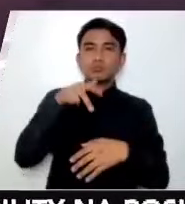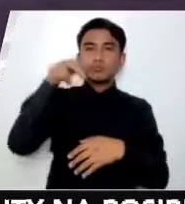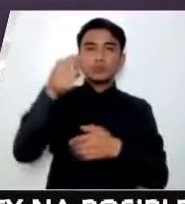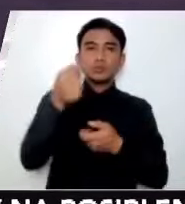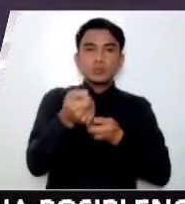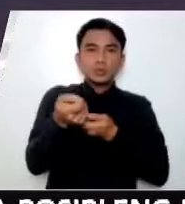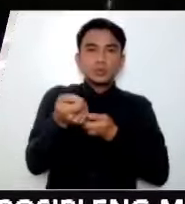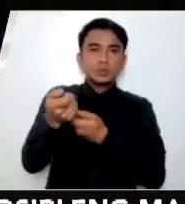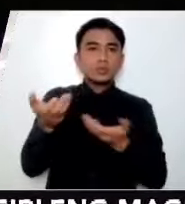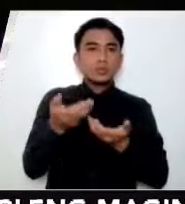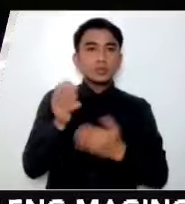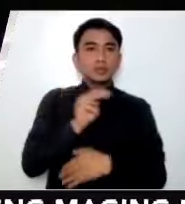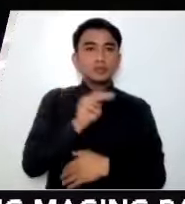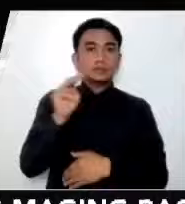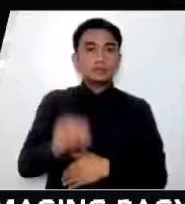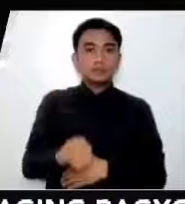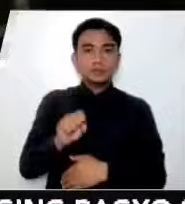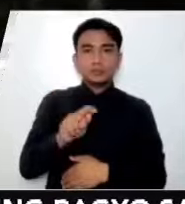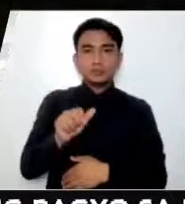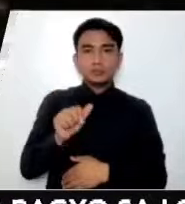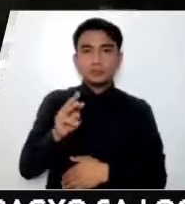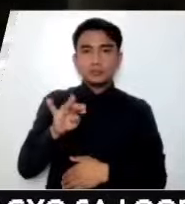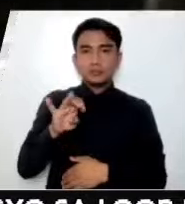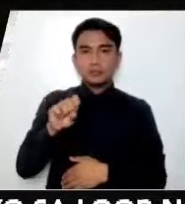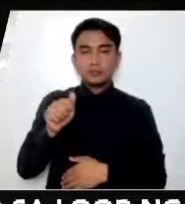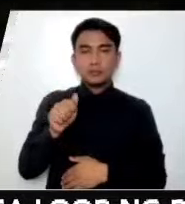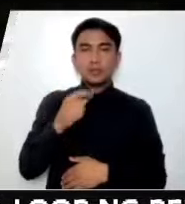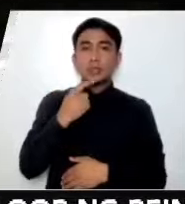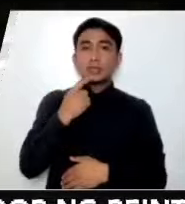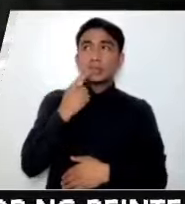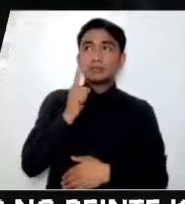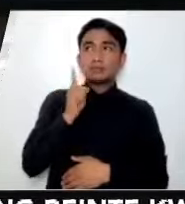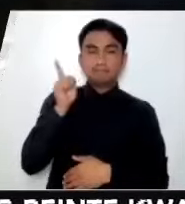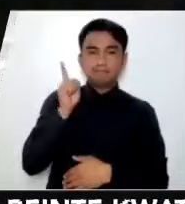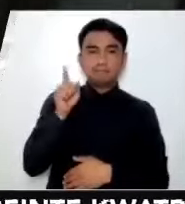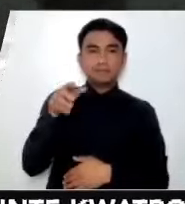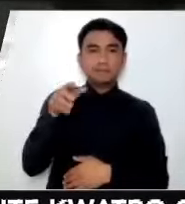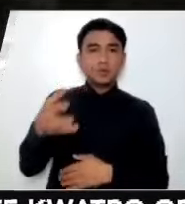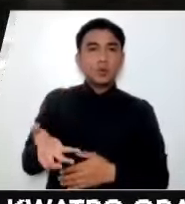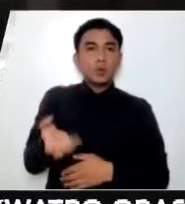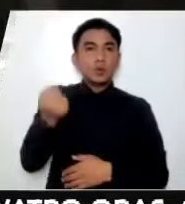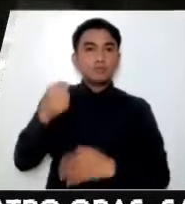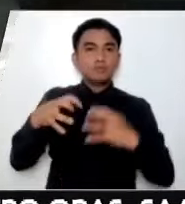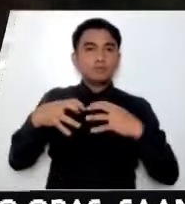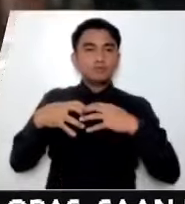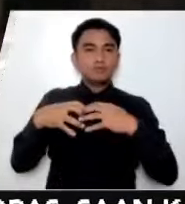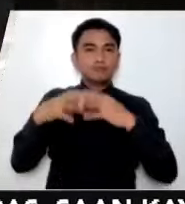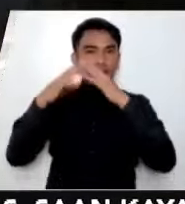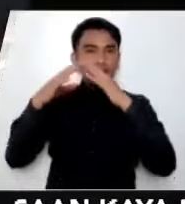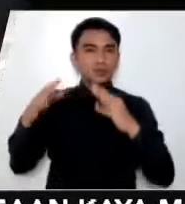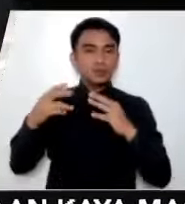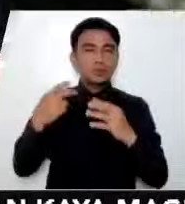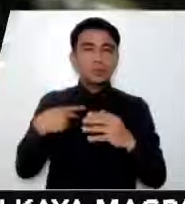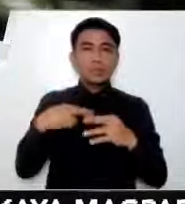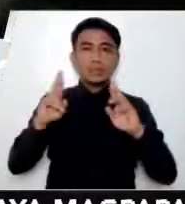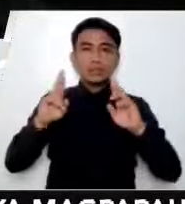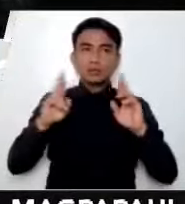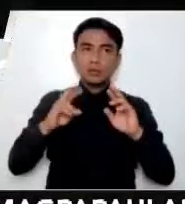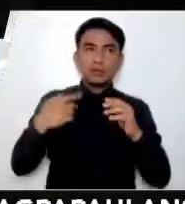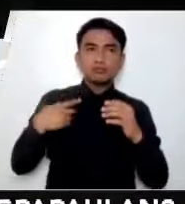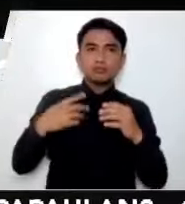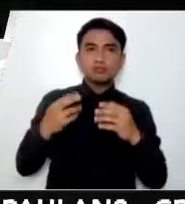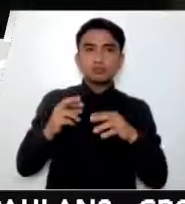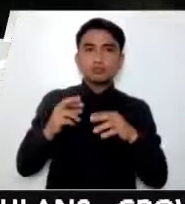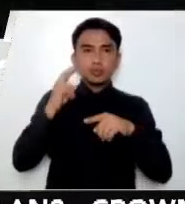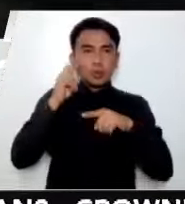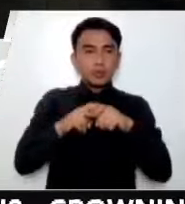Maynila ayon sa may-ari nung bahay dito raw sa ikalawang palapag na pinapaupahan nila nagsimula yung kung saan naroon